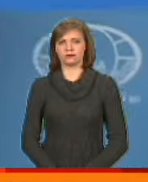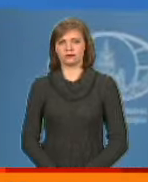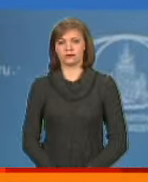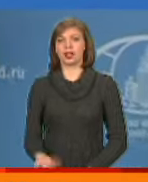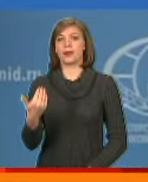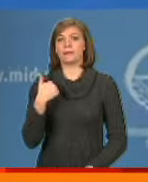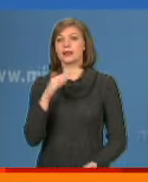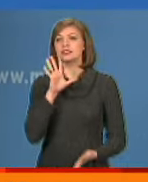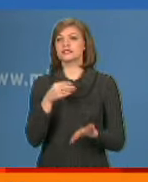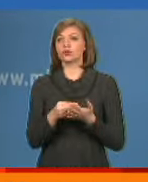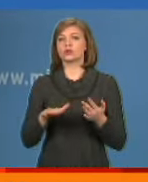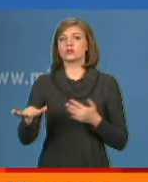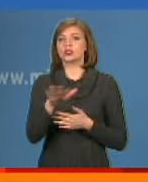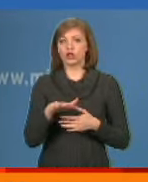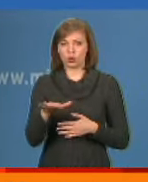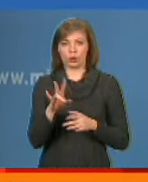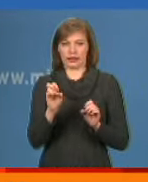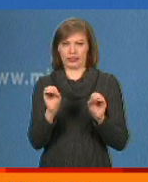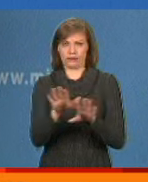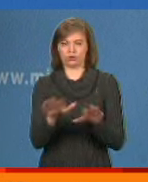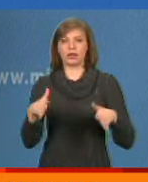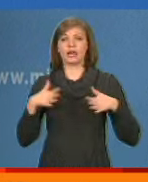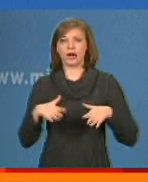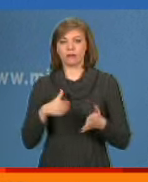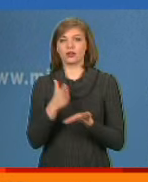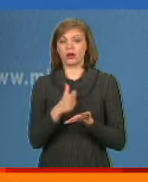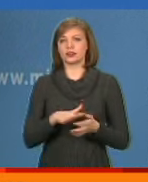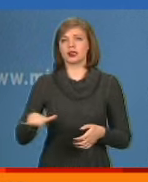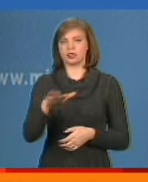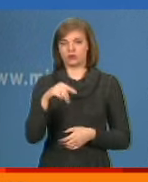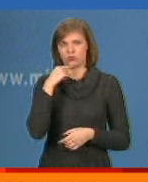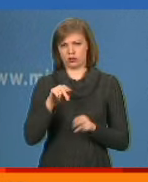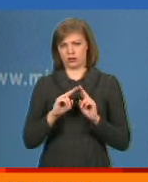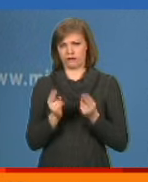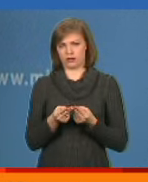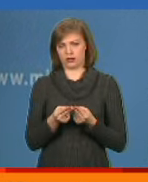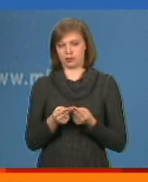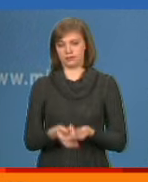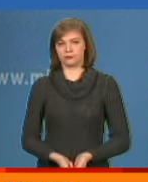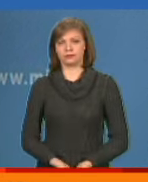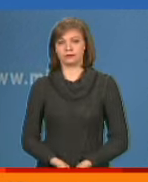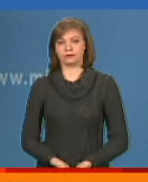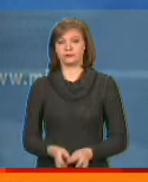Ми свої території не повертаємо. Крим є територією Російської Федерації. Все.